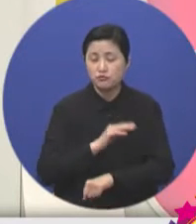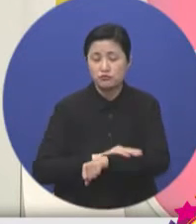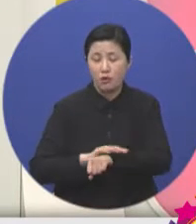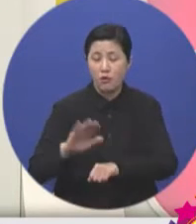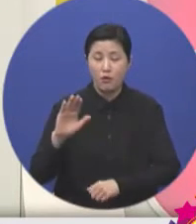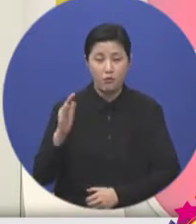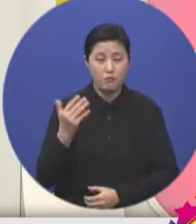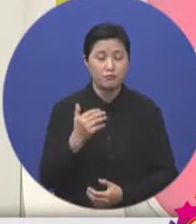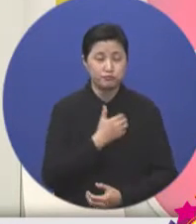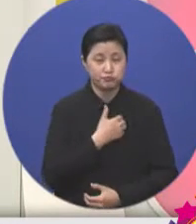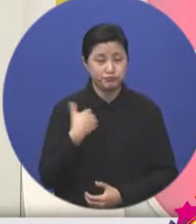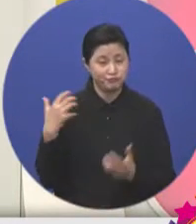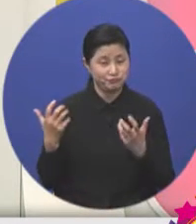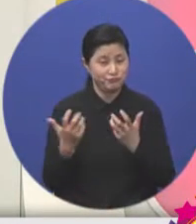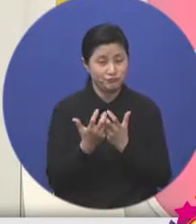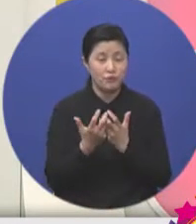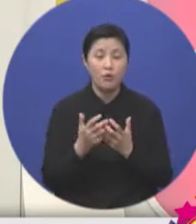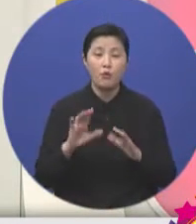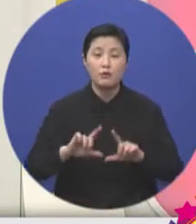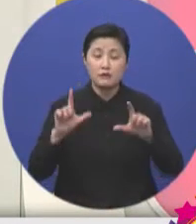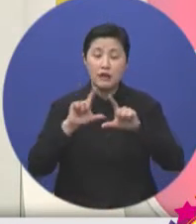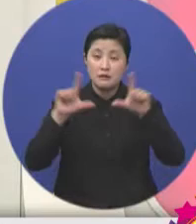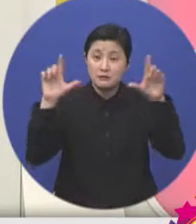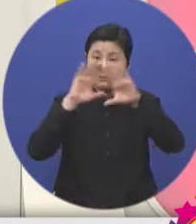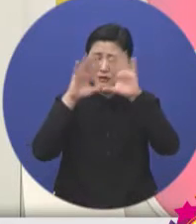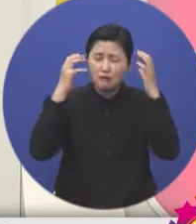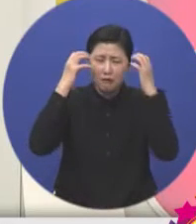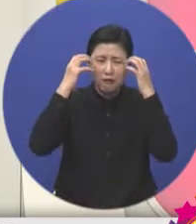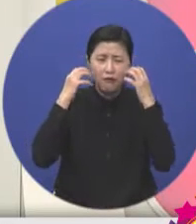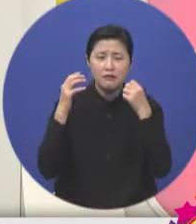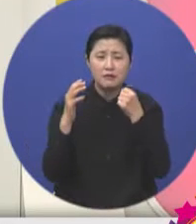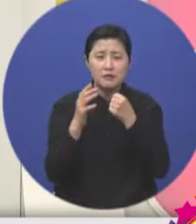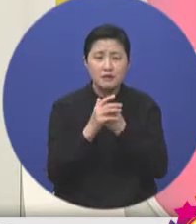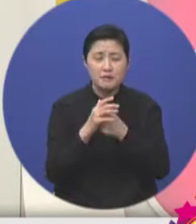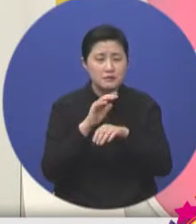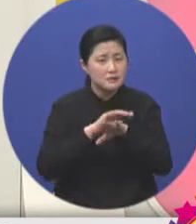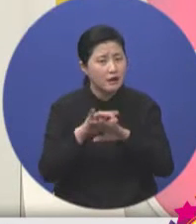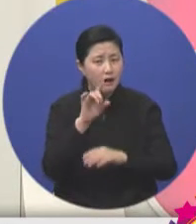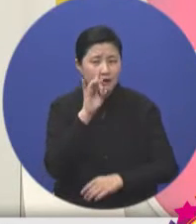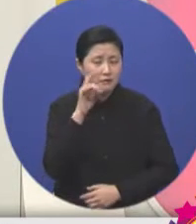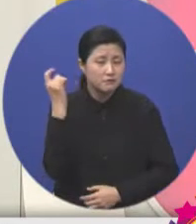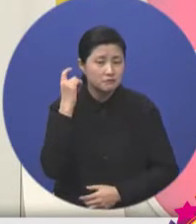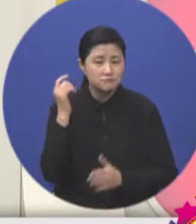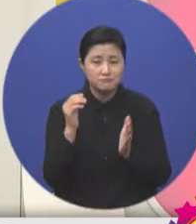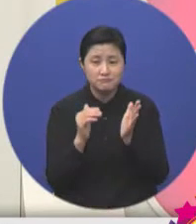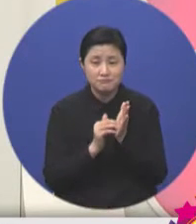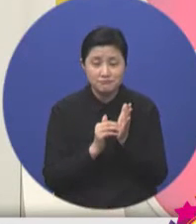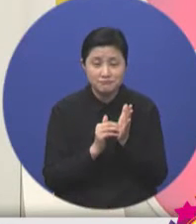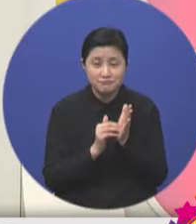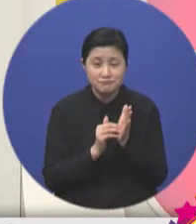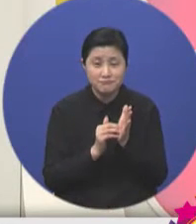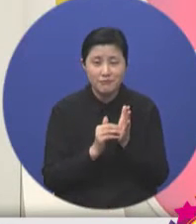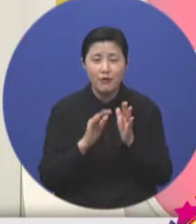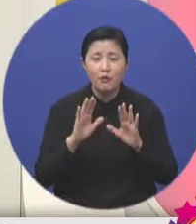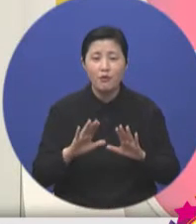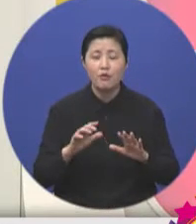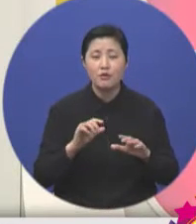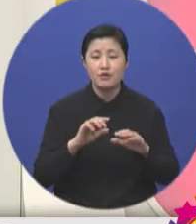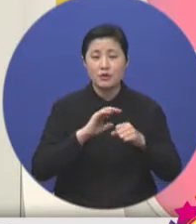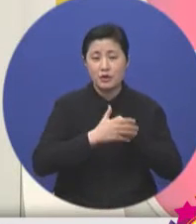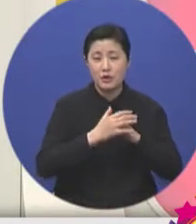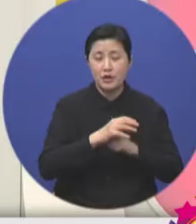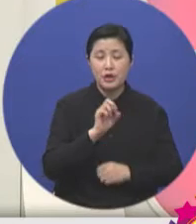됐습니다, 일로는. 잘 됐어요? 예. 올해 날씨가 많이 덥고 이래서 사과 꽃이 잘 안 폈다고 그러던데요? 예, 그래도 우리 지방에